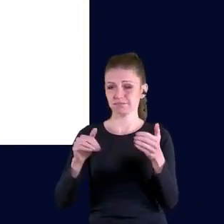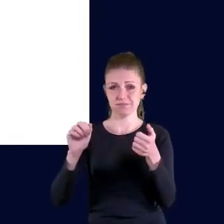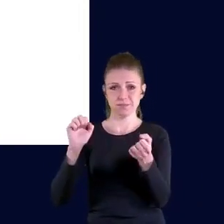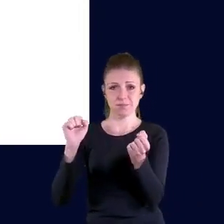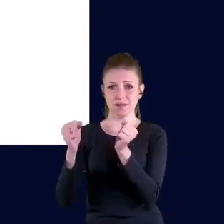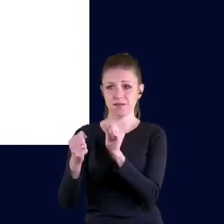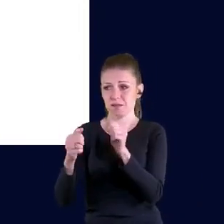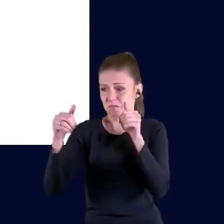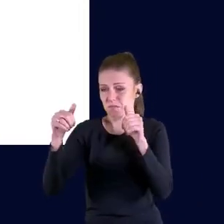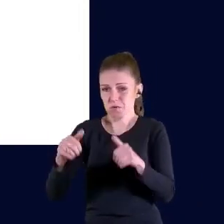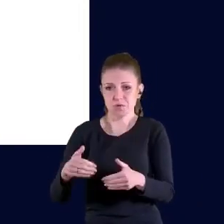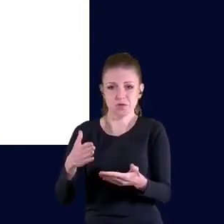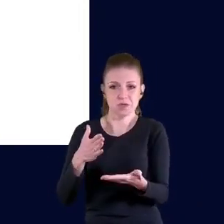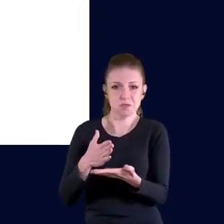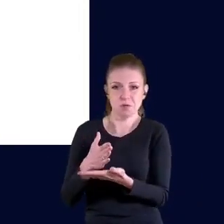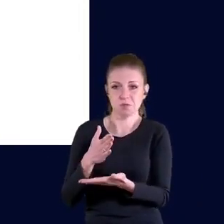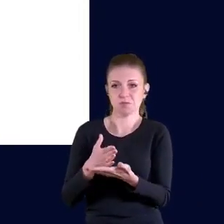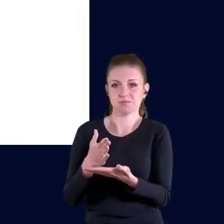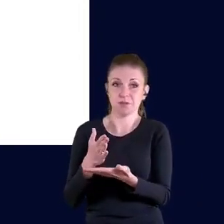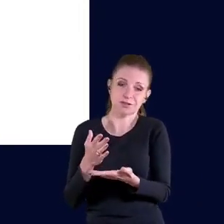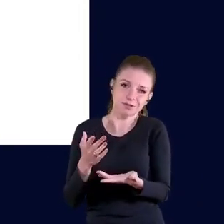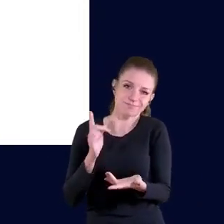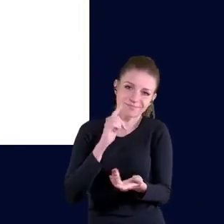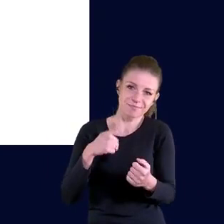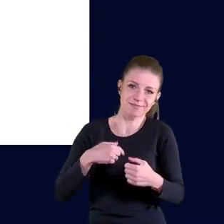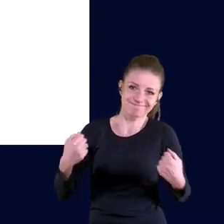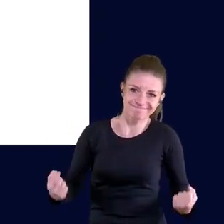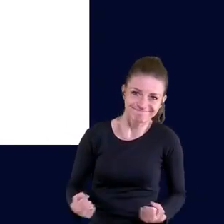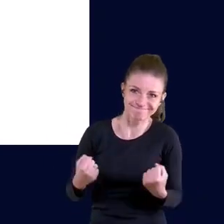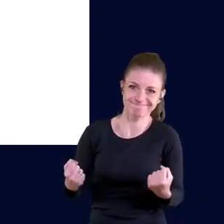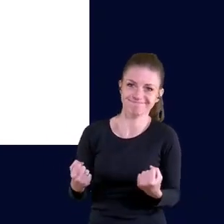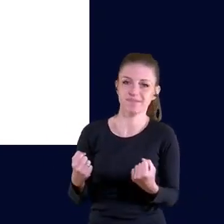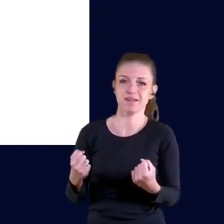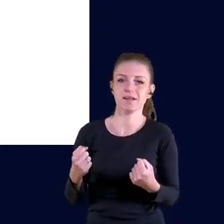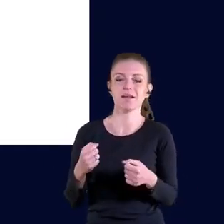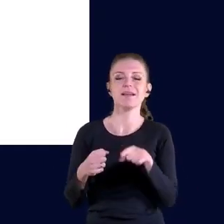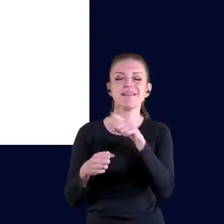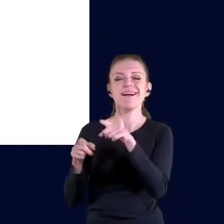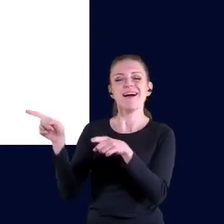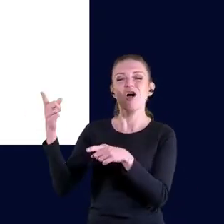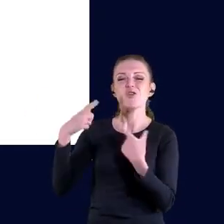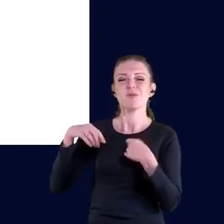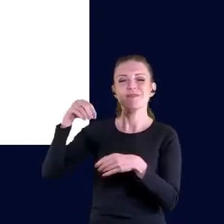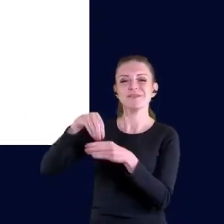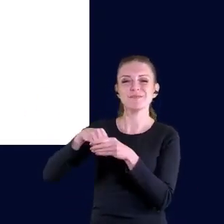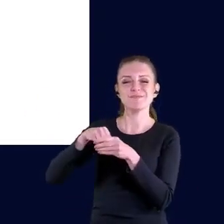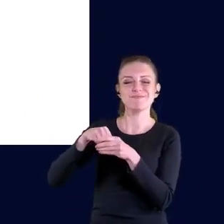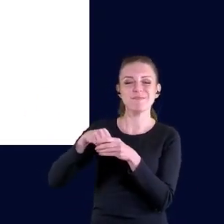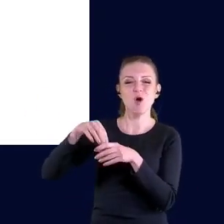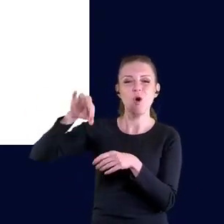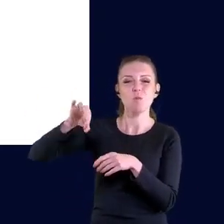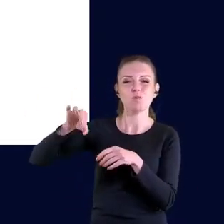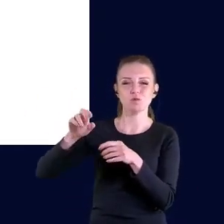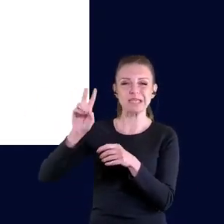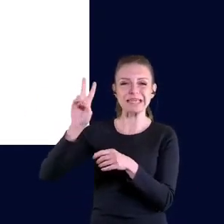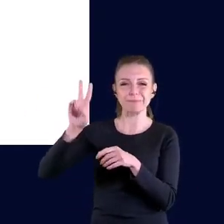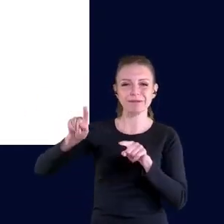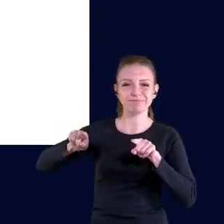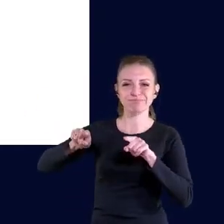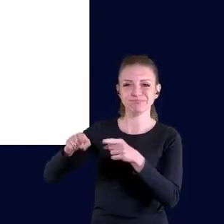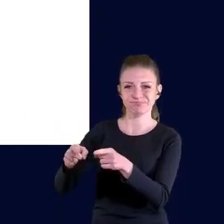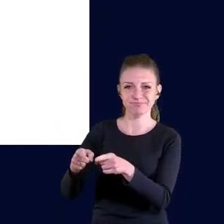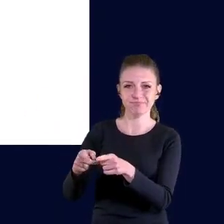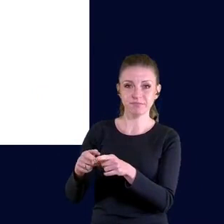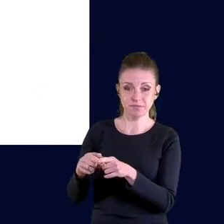sposób jak oczy Dążymy do tego jak oczekiwali uczestnicy obok mógł zorganizowanego przez hipisów jak